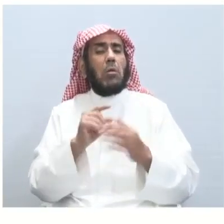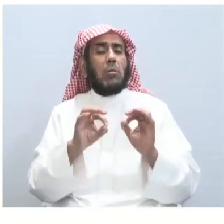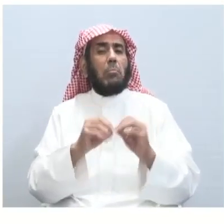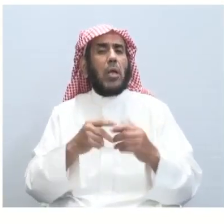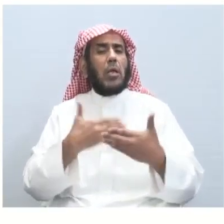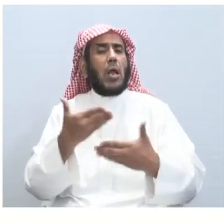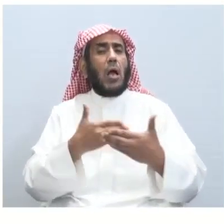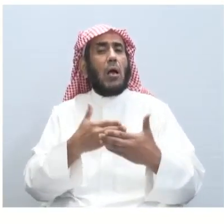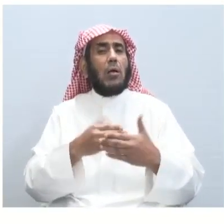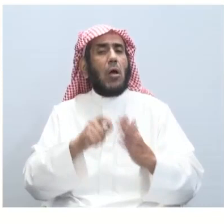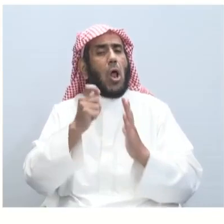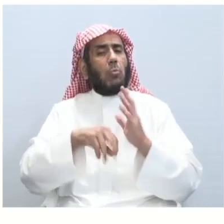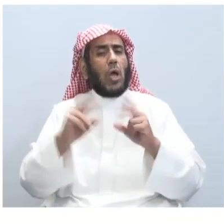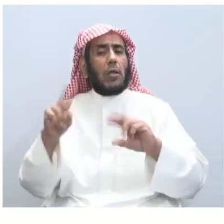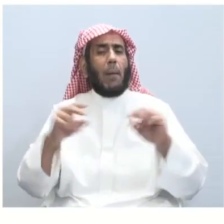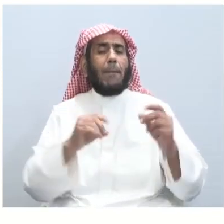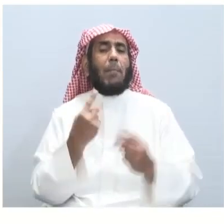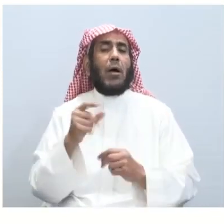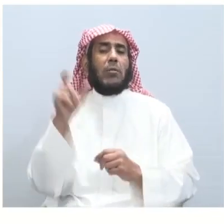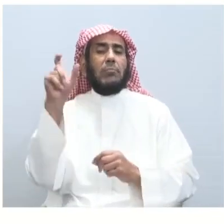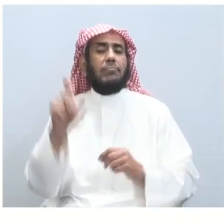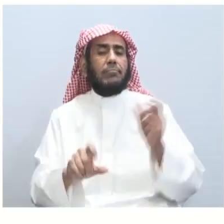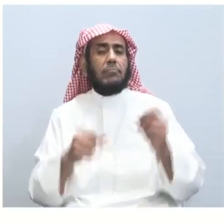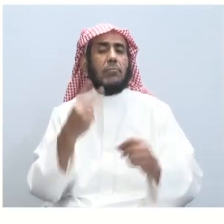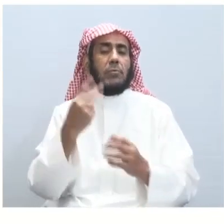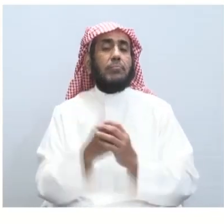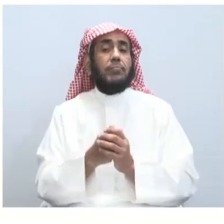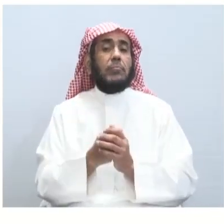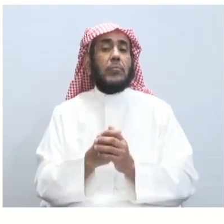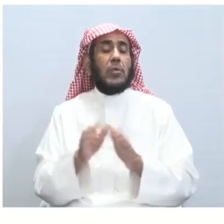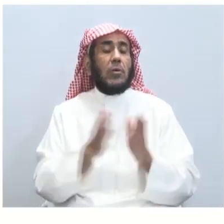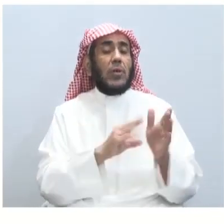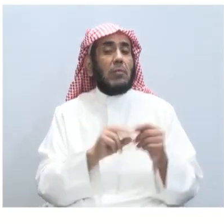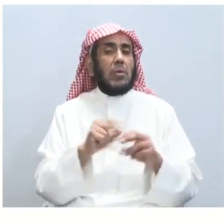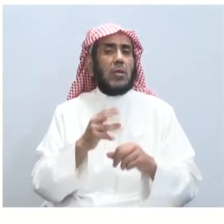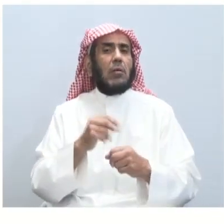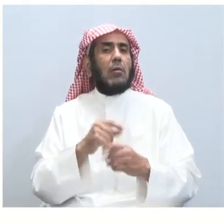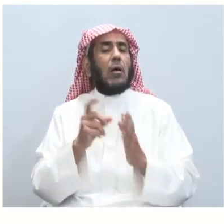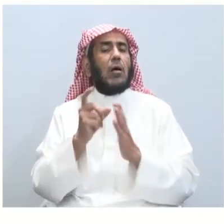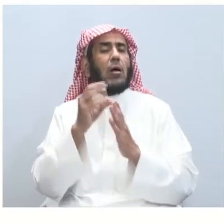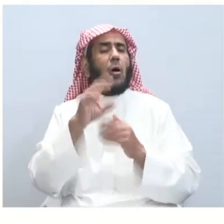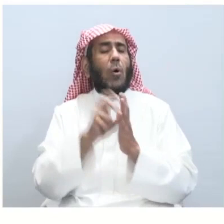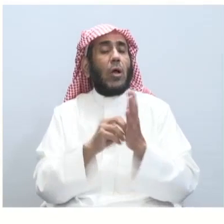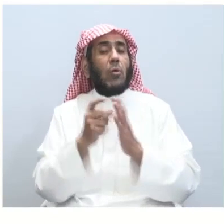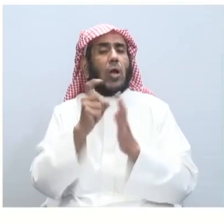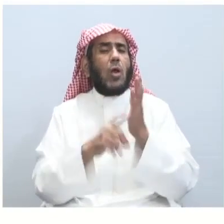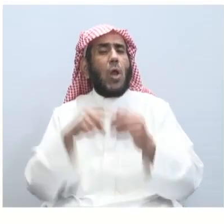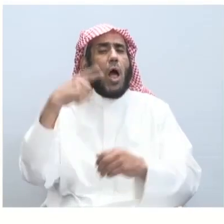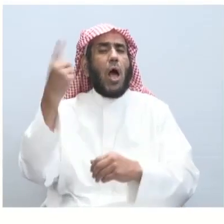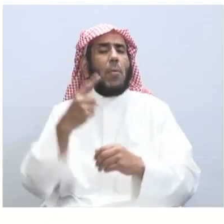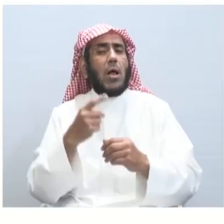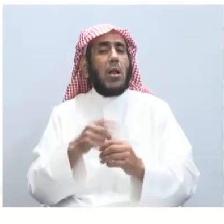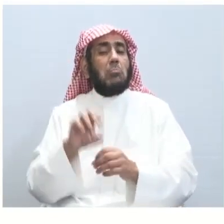المتعاقدين بين المتعاقدين في حين تتميز القواعد القانونيه مندرجه تحت القانون العام بانها